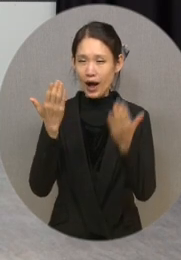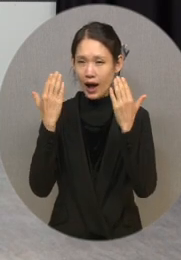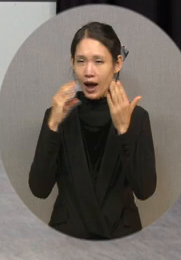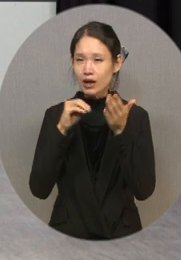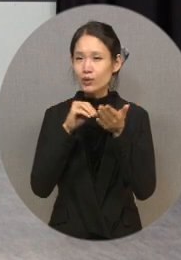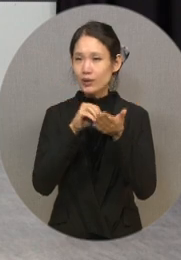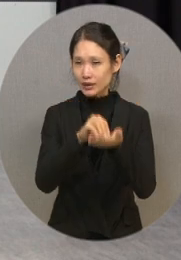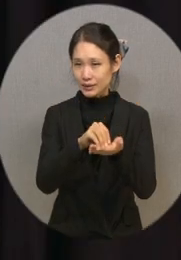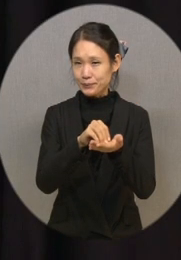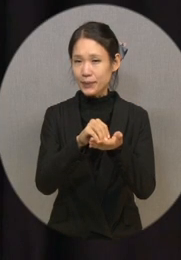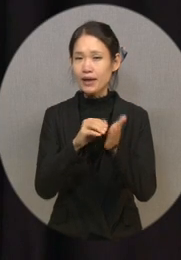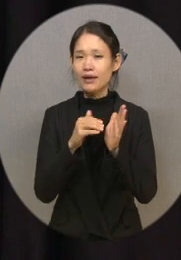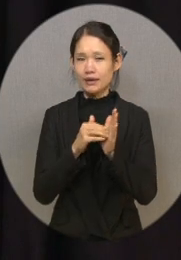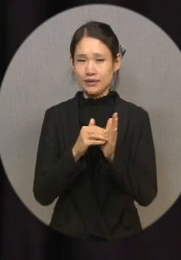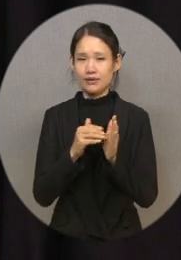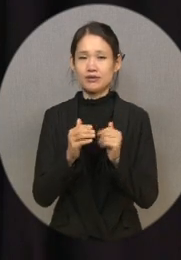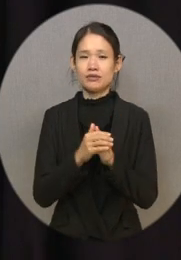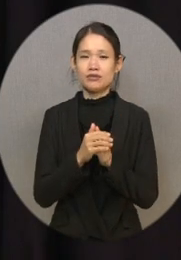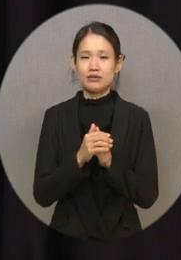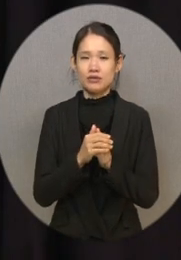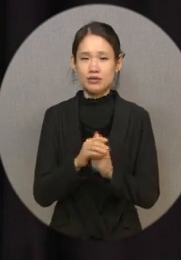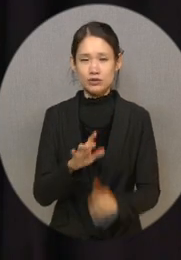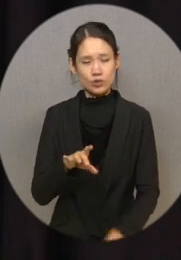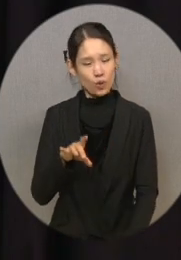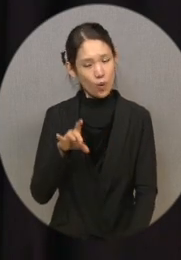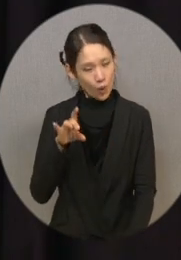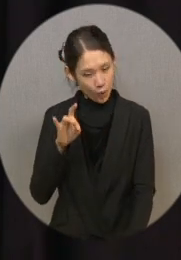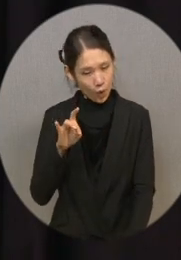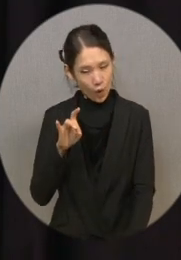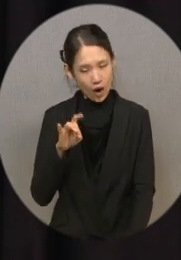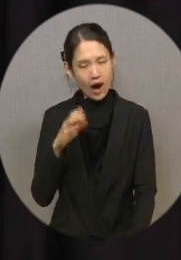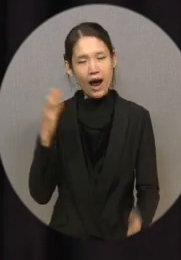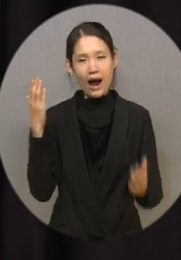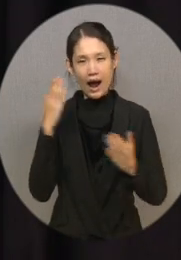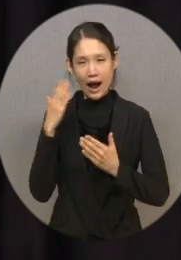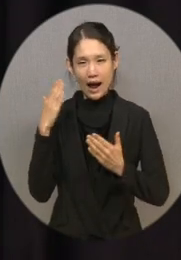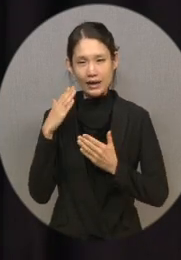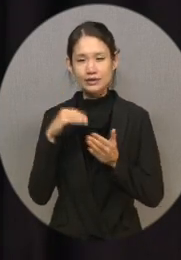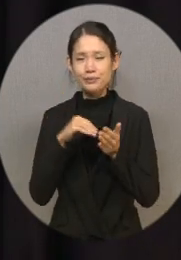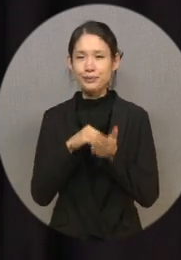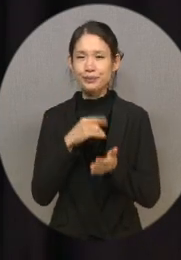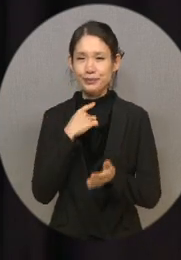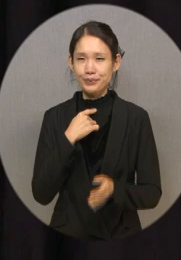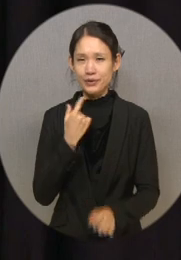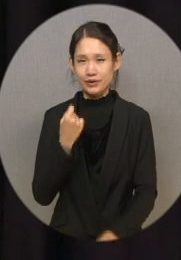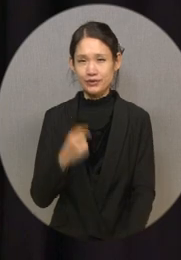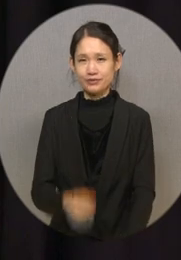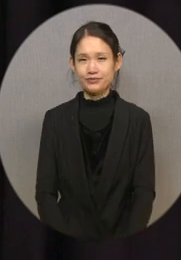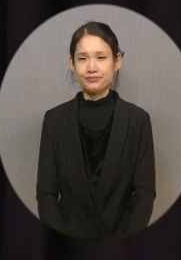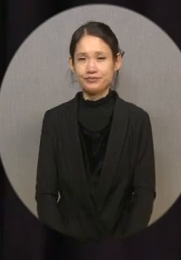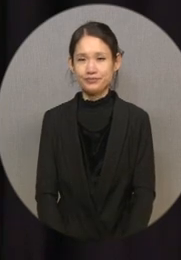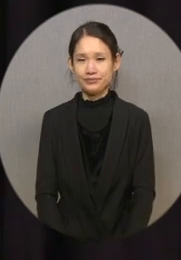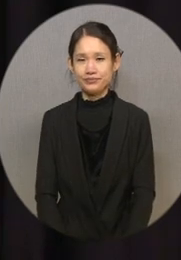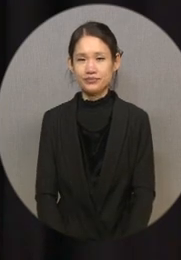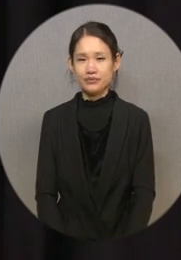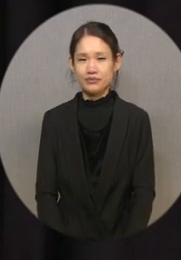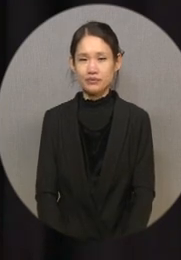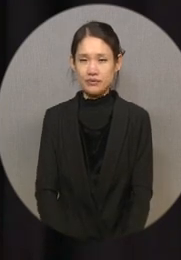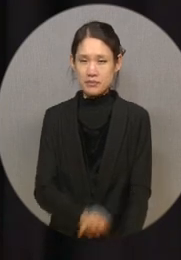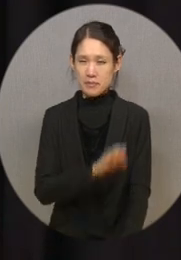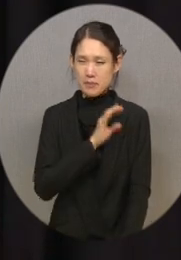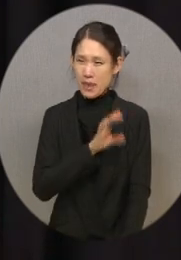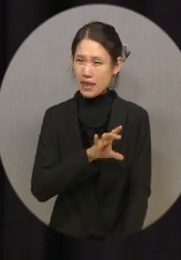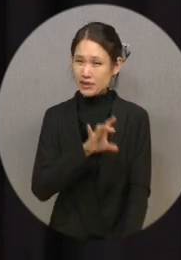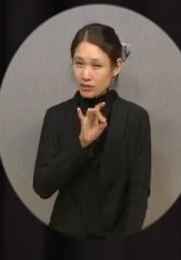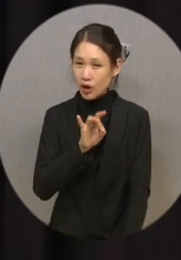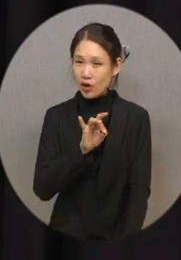65년도에 그렇지. 입학을 했으니까 네. 상당히 초기 입학 학생이라 이런 생각을 듭니다. 애초에는